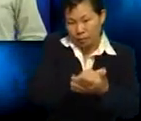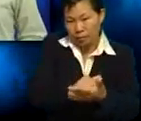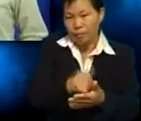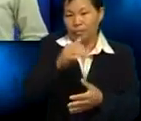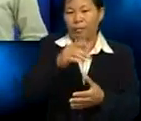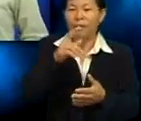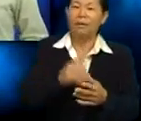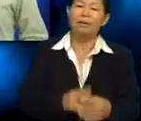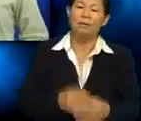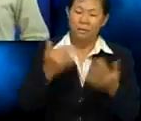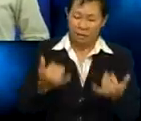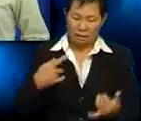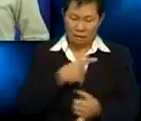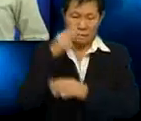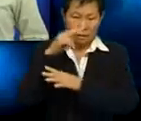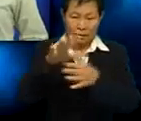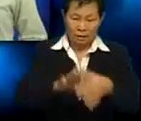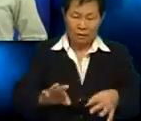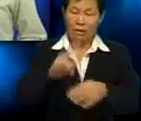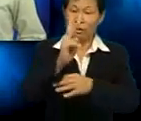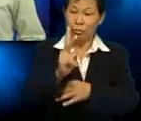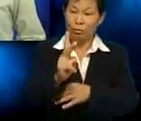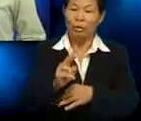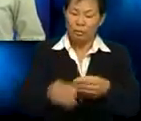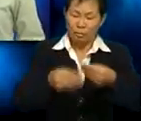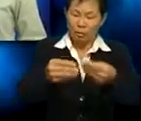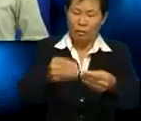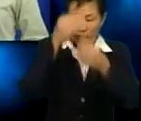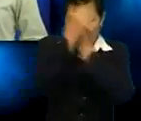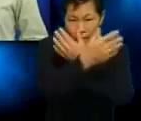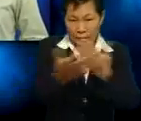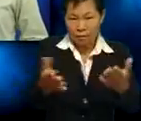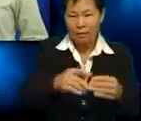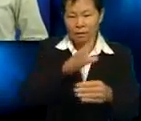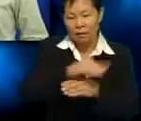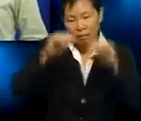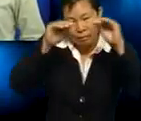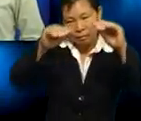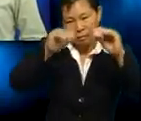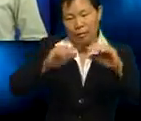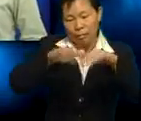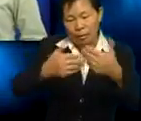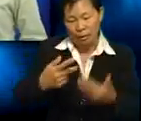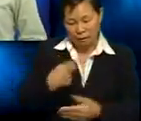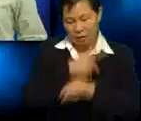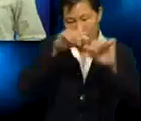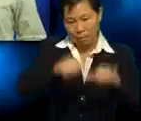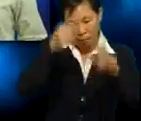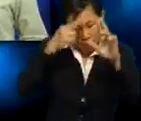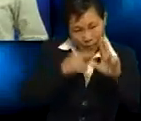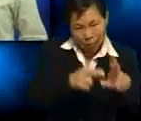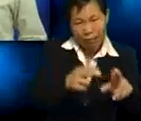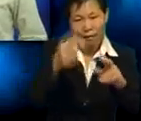Sekarang apa kata kita saksikan cerita yang kedua yang akan memberikan kita mesej serta pengajaran bagaimana kita boleh